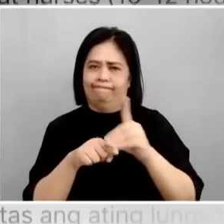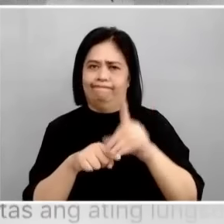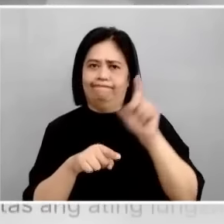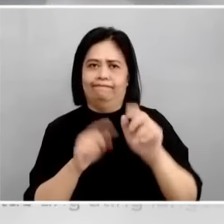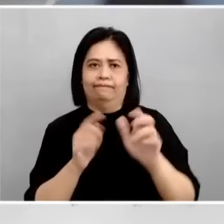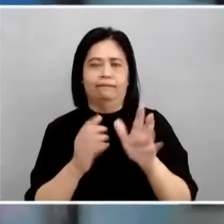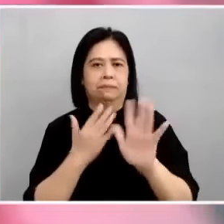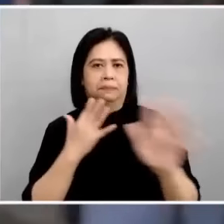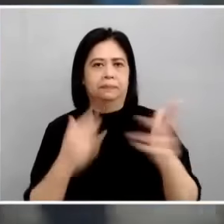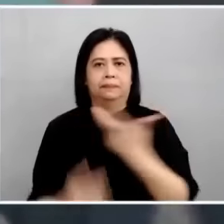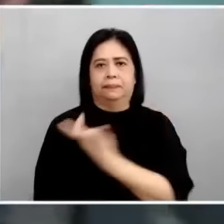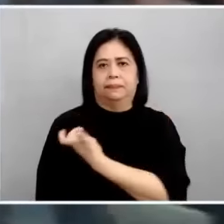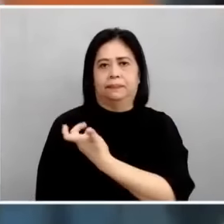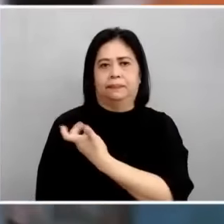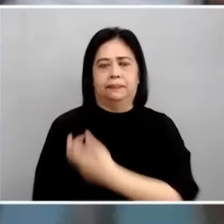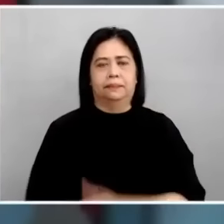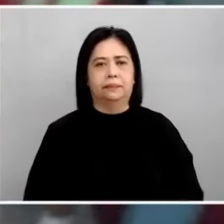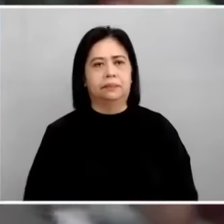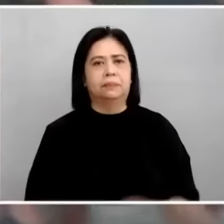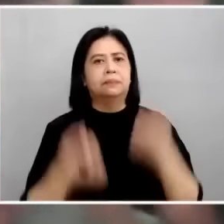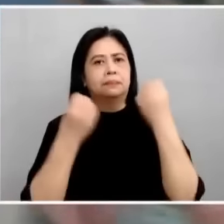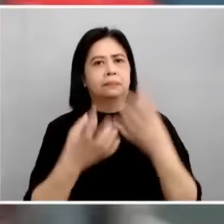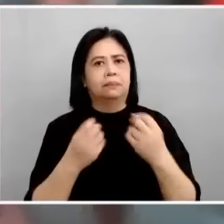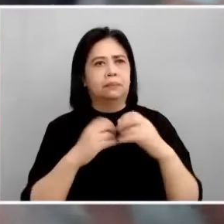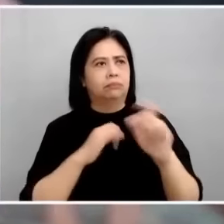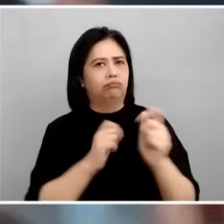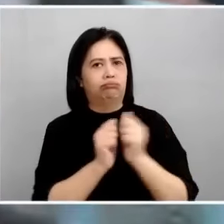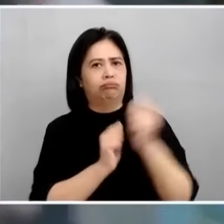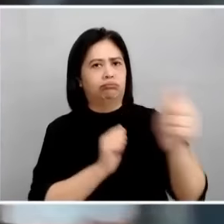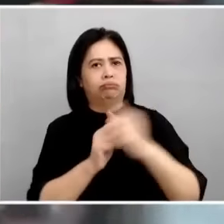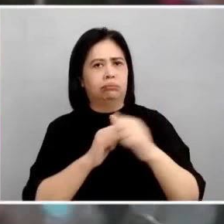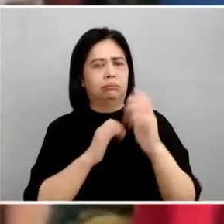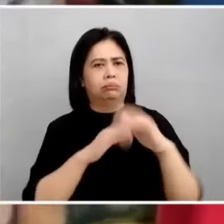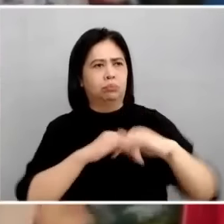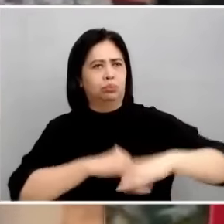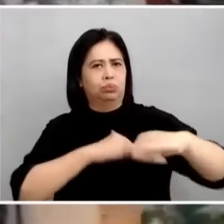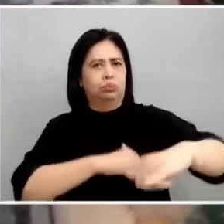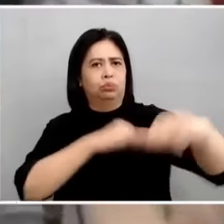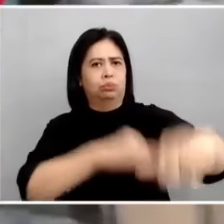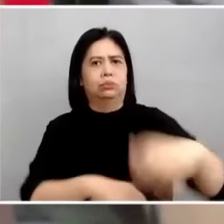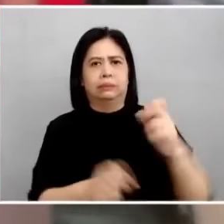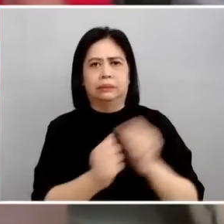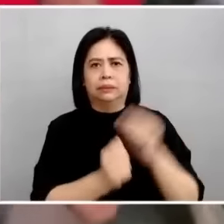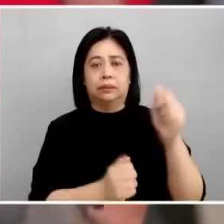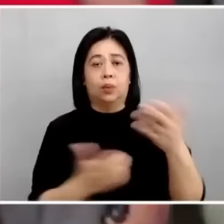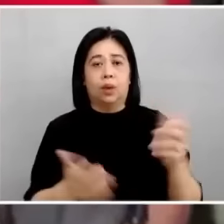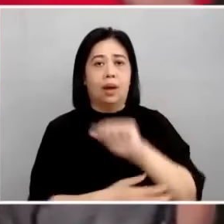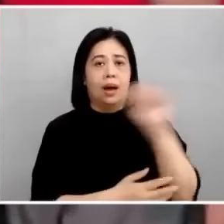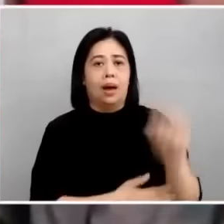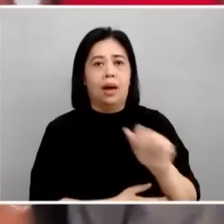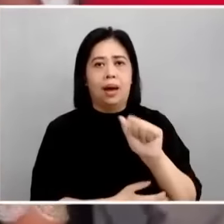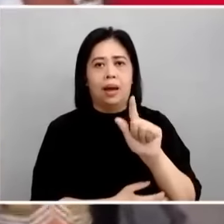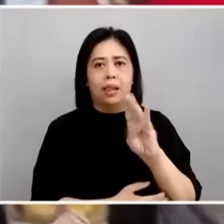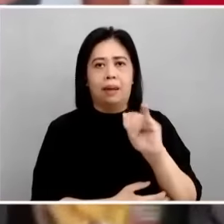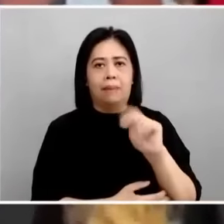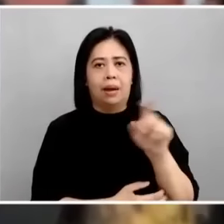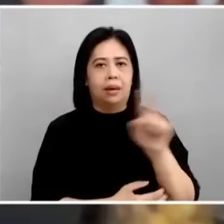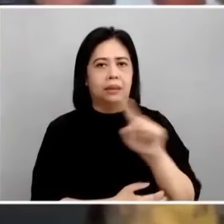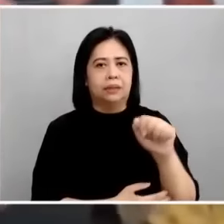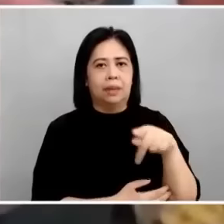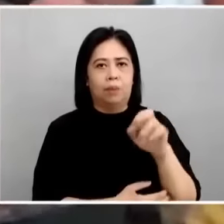pagpapabakuna. Daan-daang metro na rin ang inabot ng mga pila sa iba't ibang bahagi ng Alabang Zapote Road. Lahat